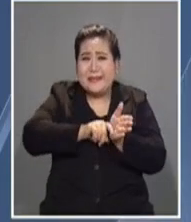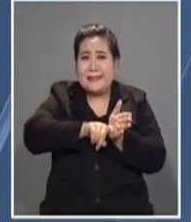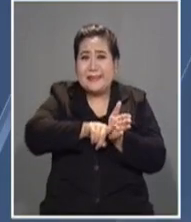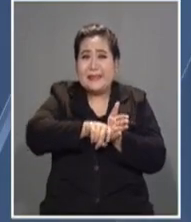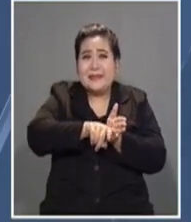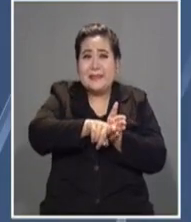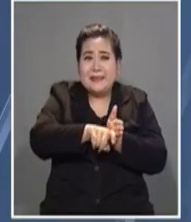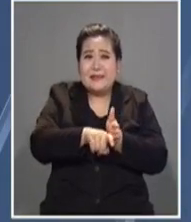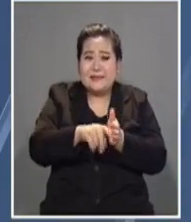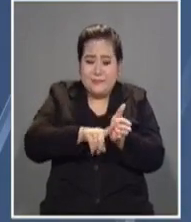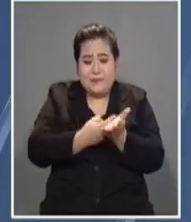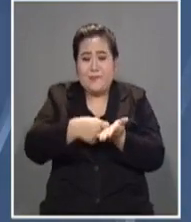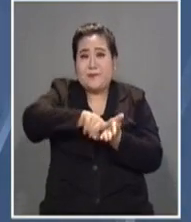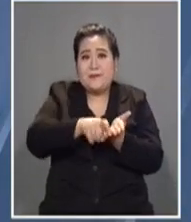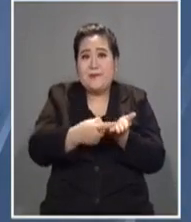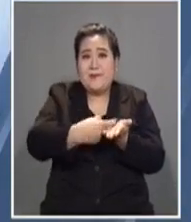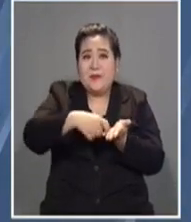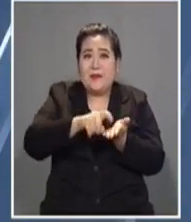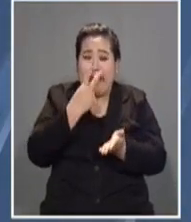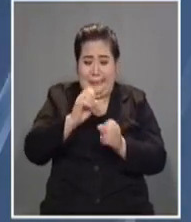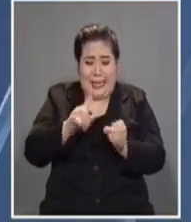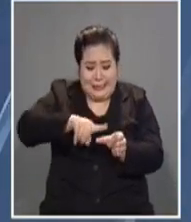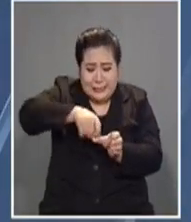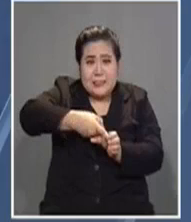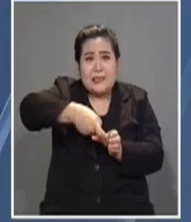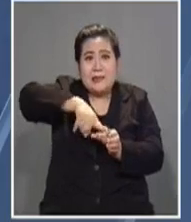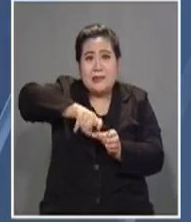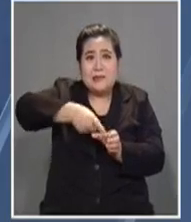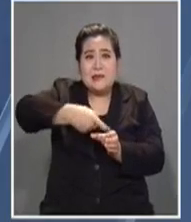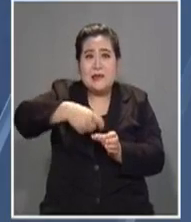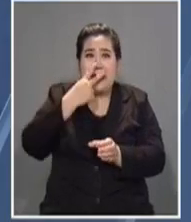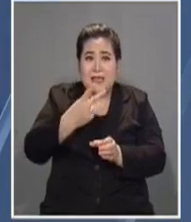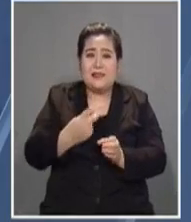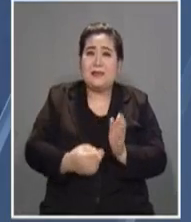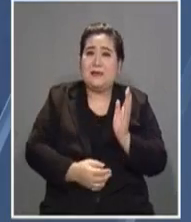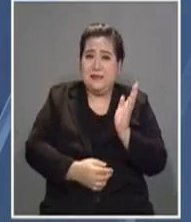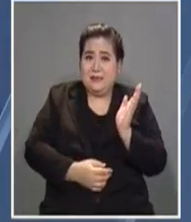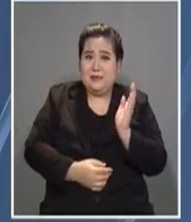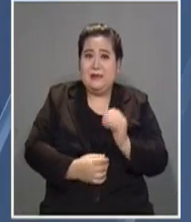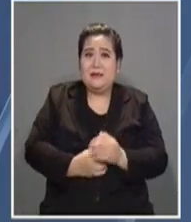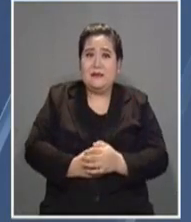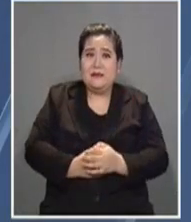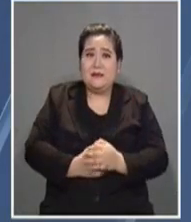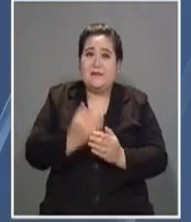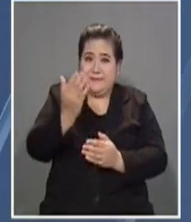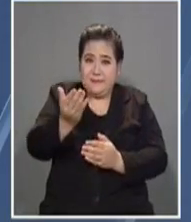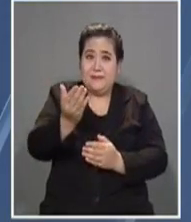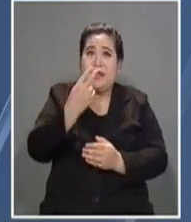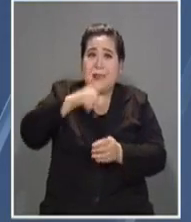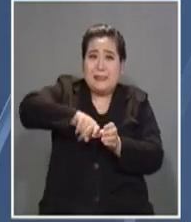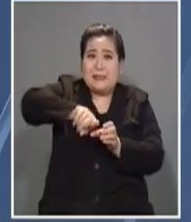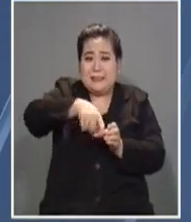วกระเดวกลมๆนะ ม ัน ด ิ้ นได้ด้วยเดี๋ยวนะให้ดูหน่อย ม ัน ด ิ ้นได ้ มันดิ้นได ้นี่ อยู่ที่ปลากระป๋องเลยติด